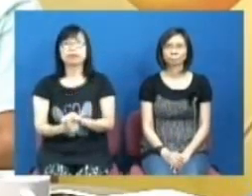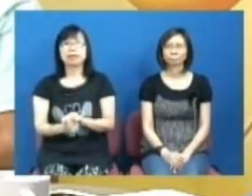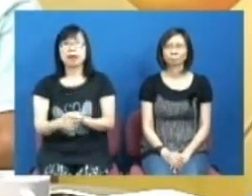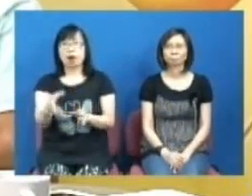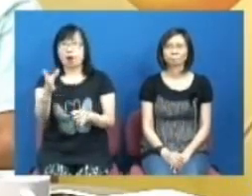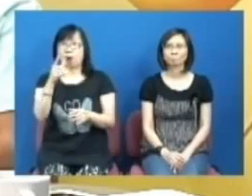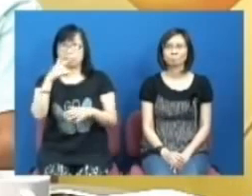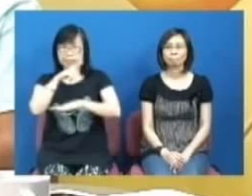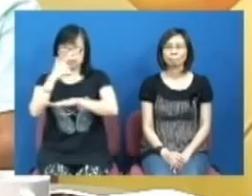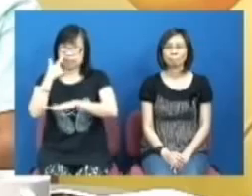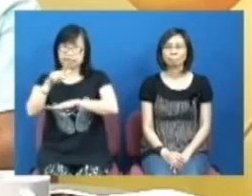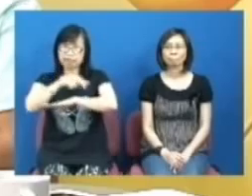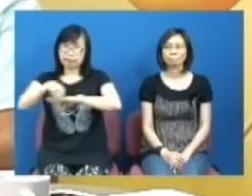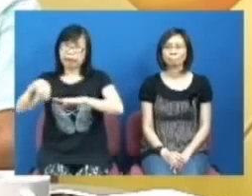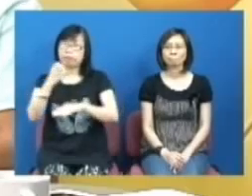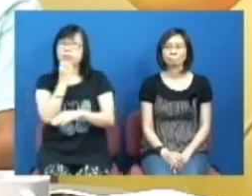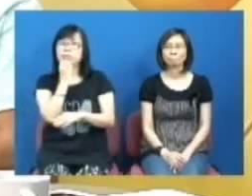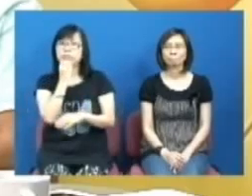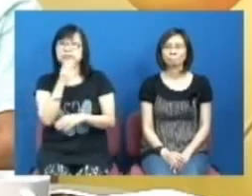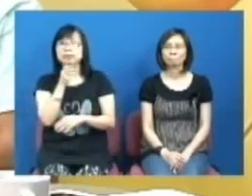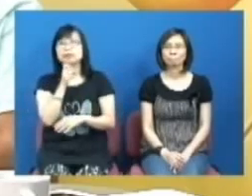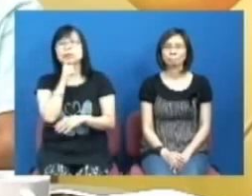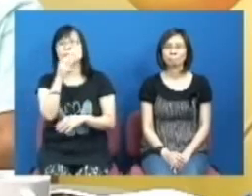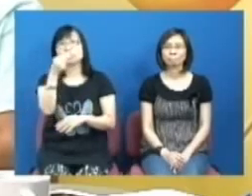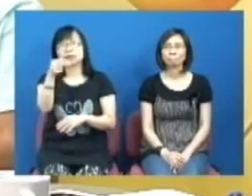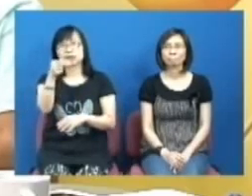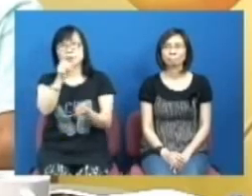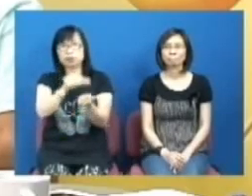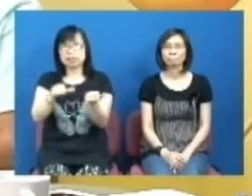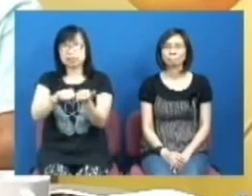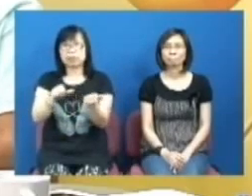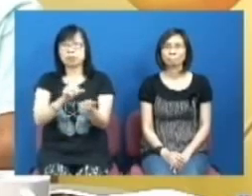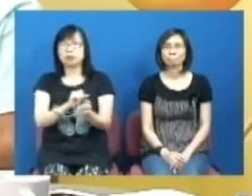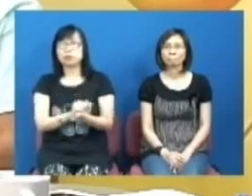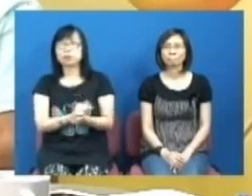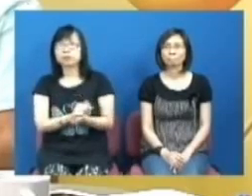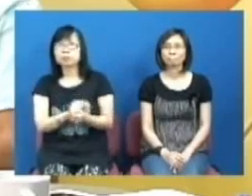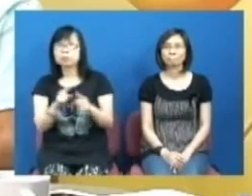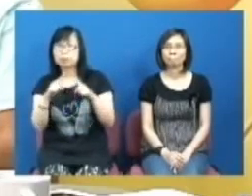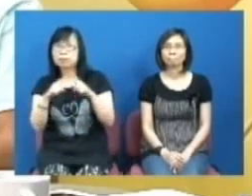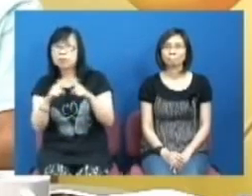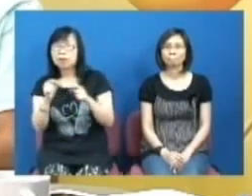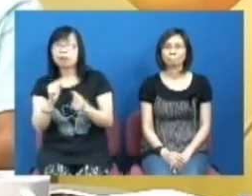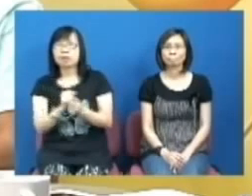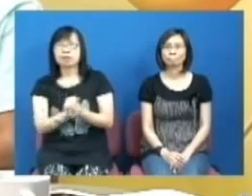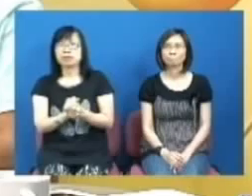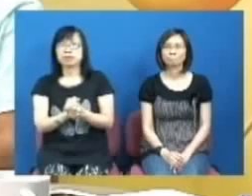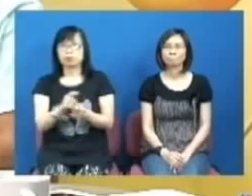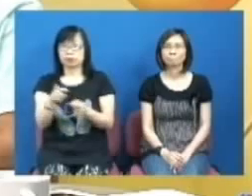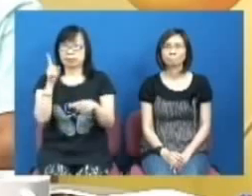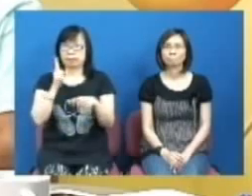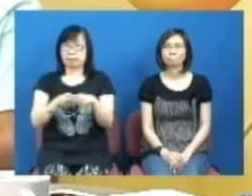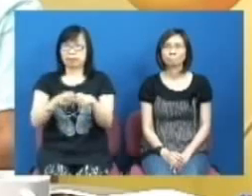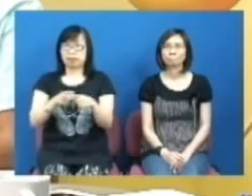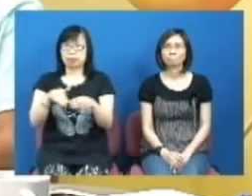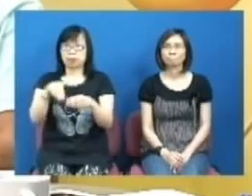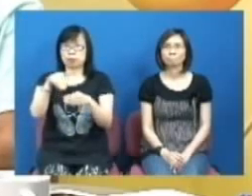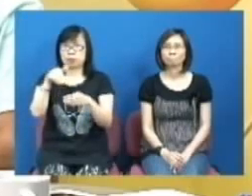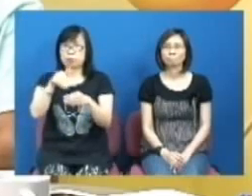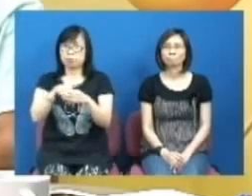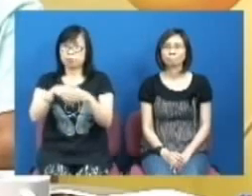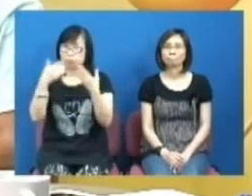東是有七個議員選到嘅，咁佢有十隊，咁其實真係選完之後，佢